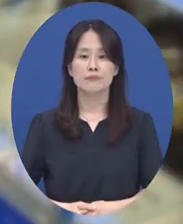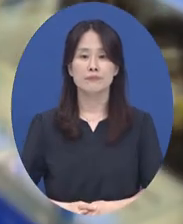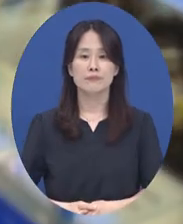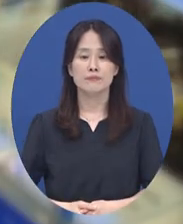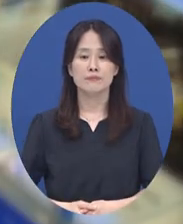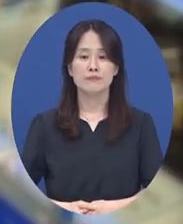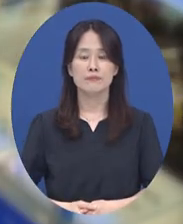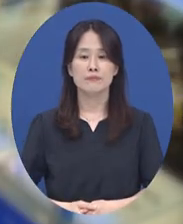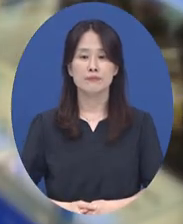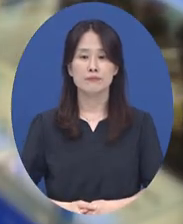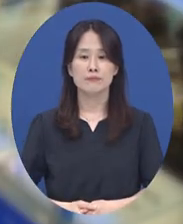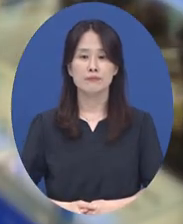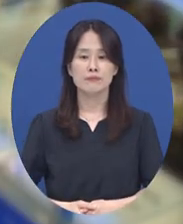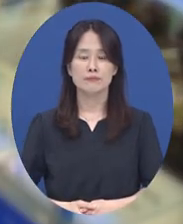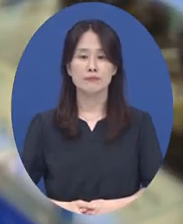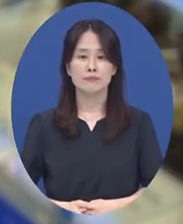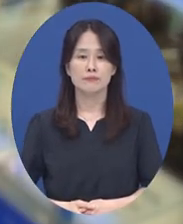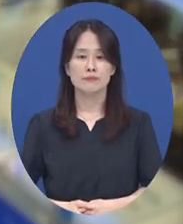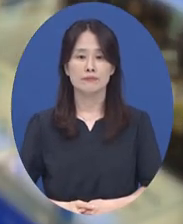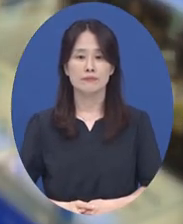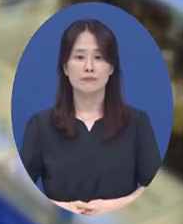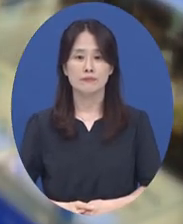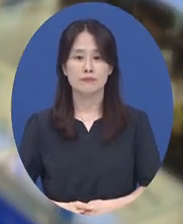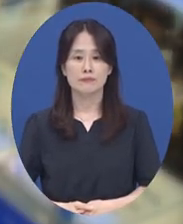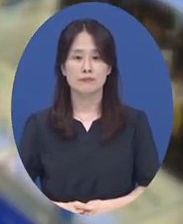주입이 추천 하십니까